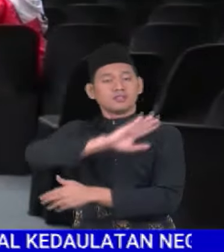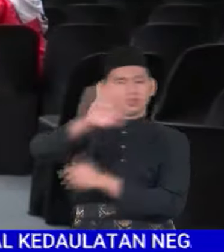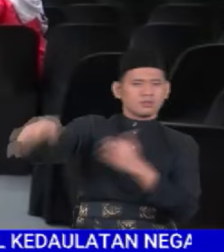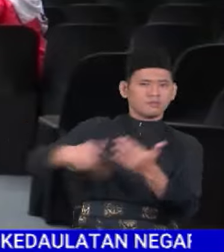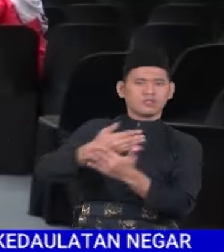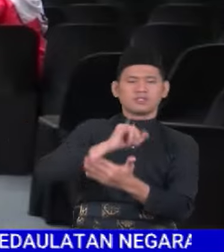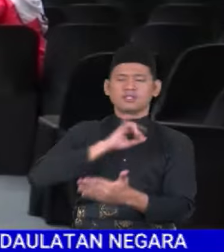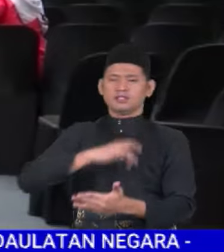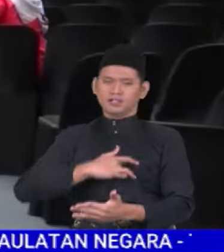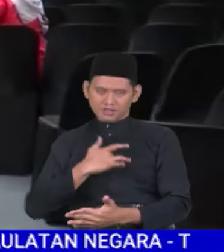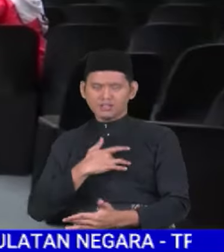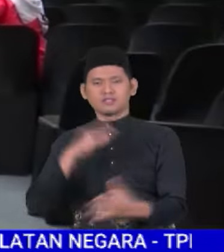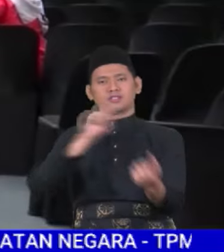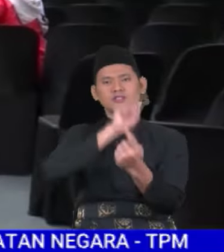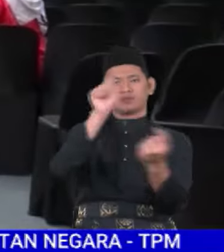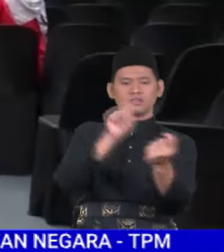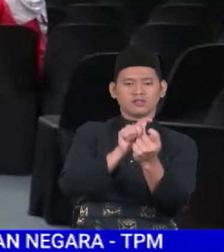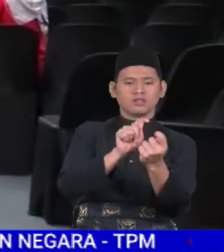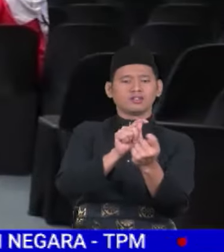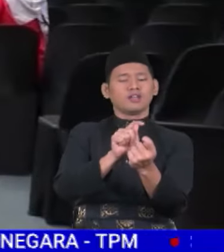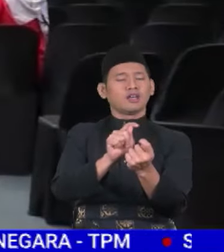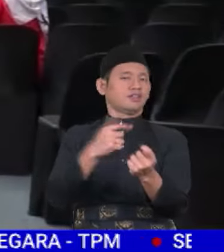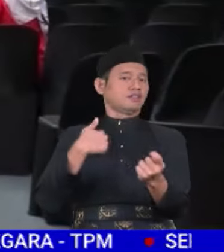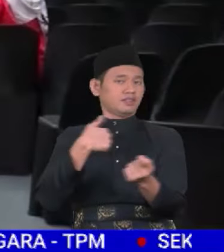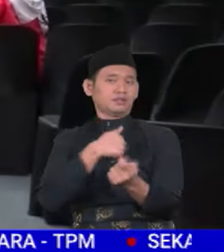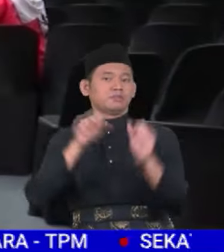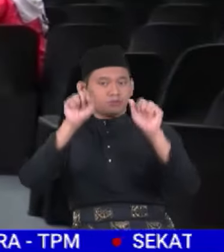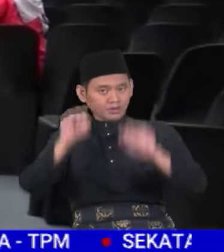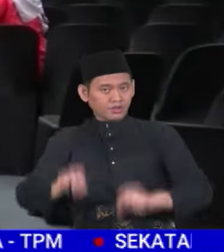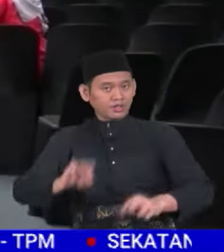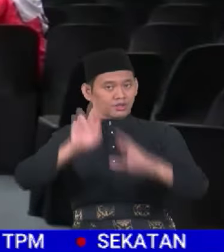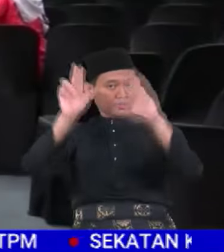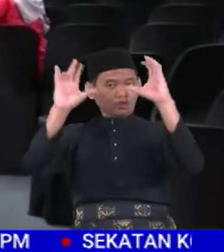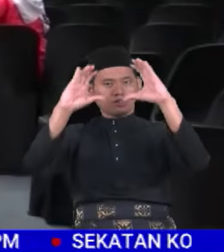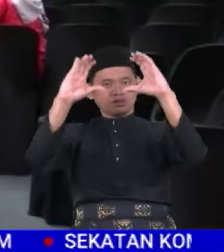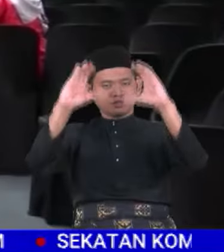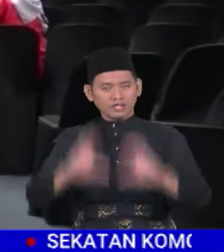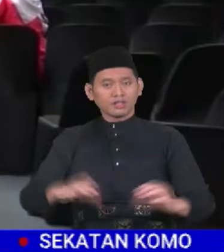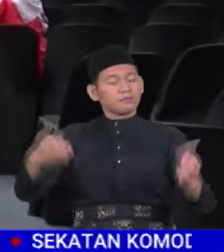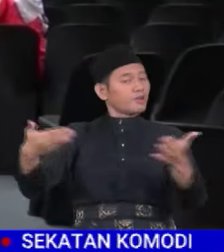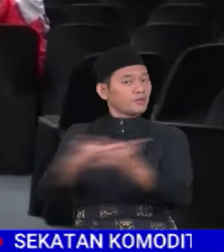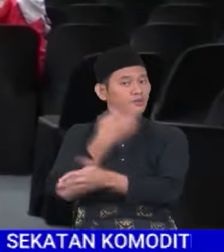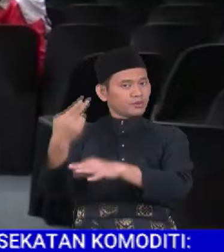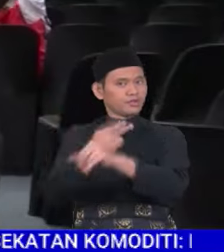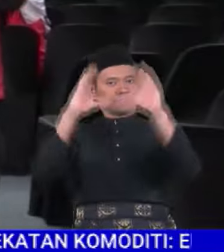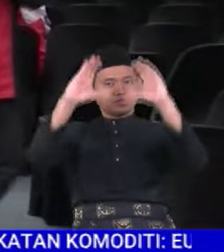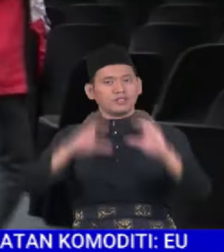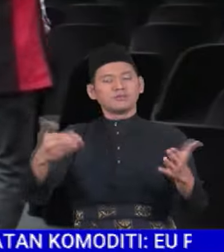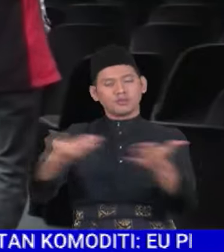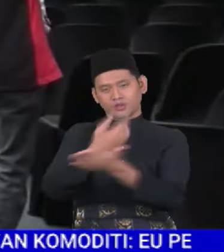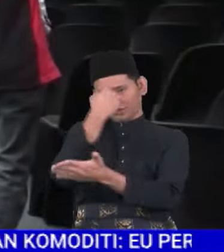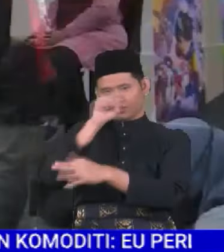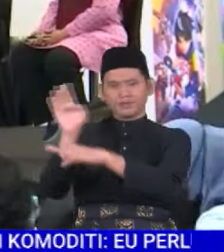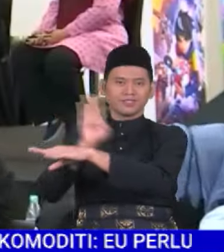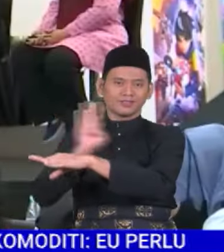tak ada ketinggalan zaman lah, kalau berniaga pun taklah macam dulu lagi dah. So jadi saya harap program ini agak dapat diteruskan lagi lah.